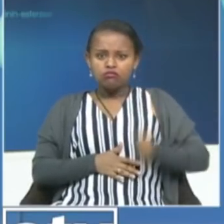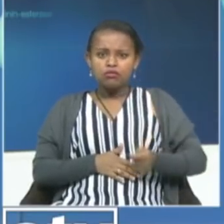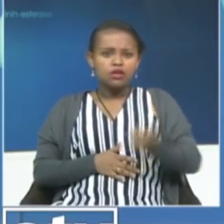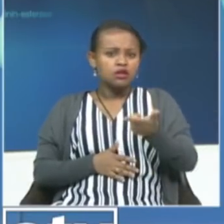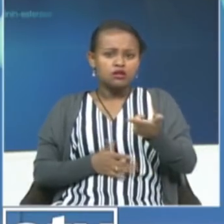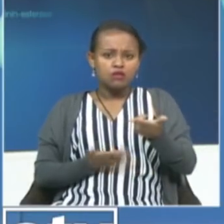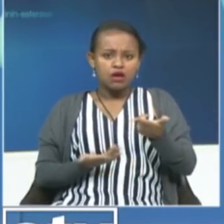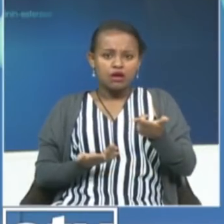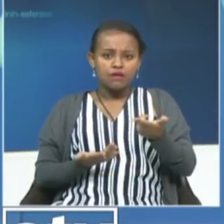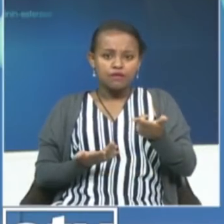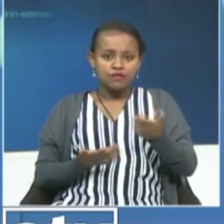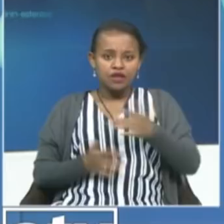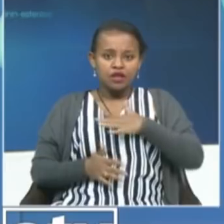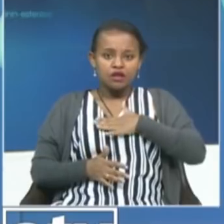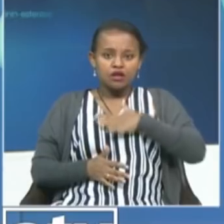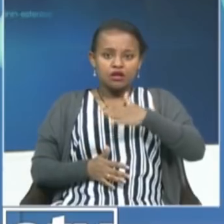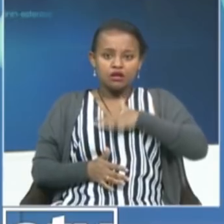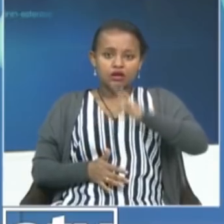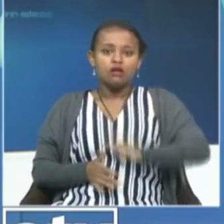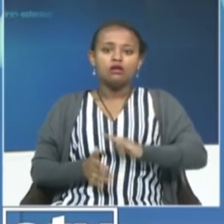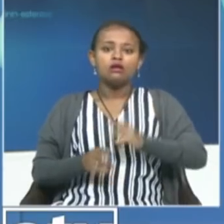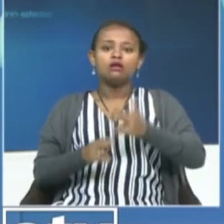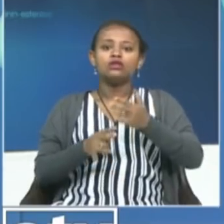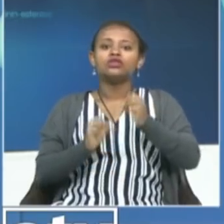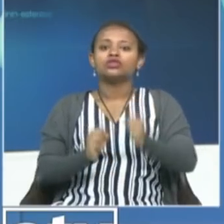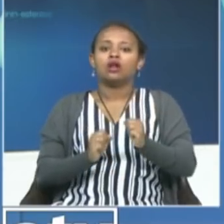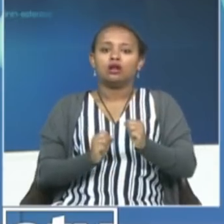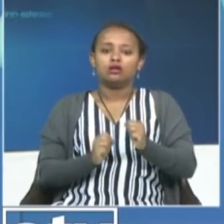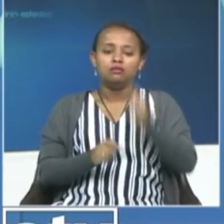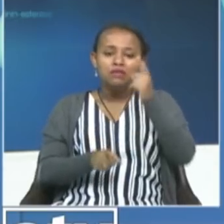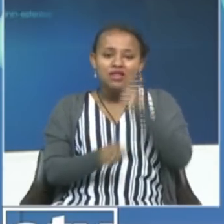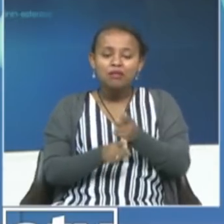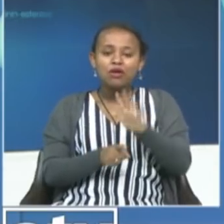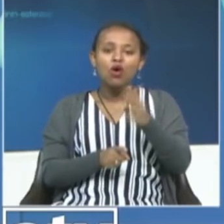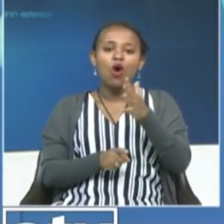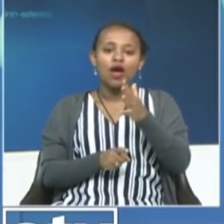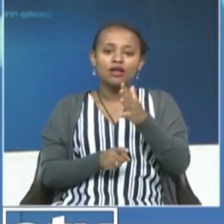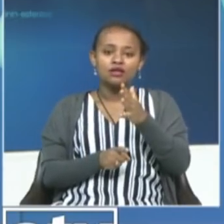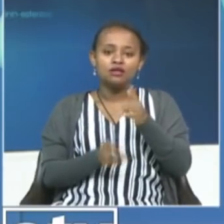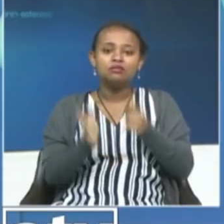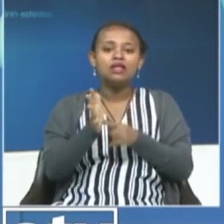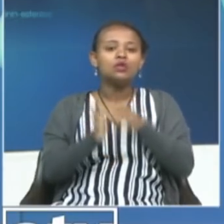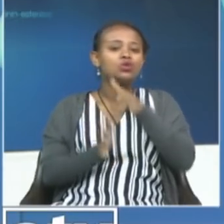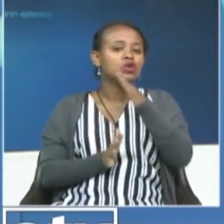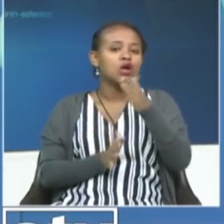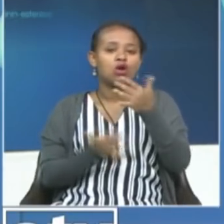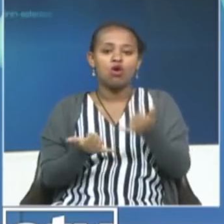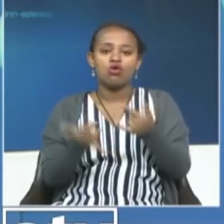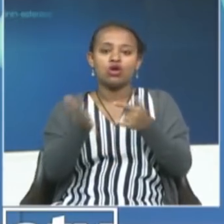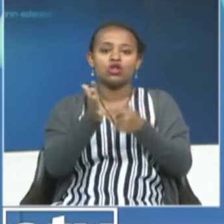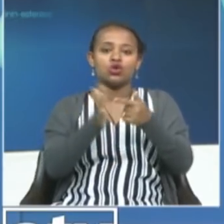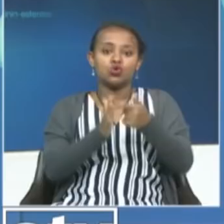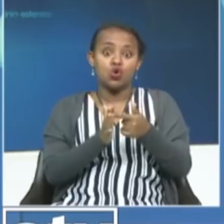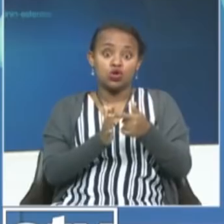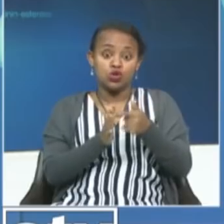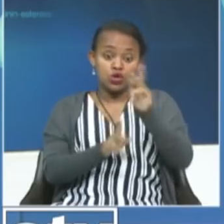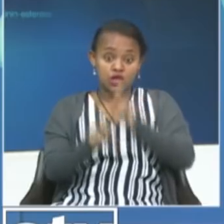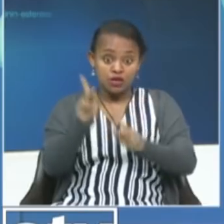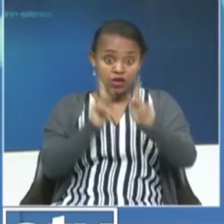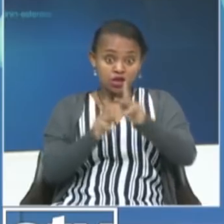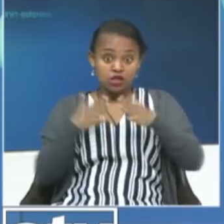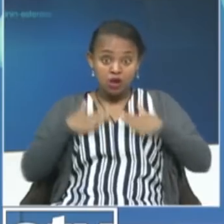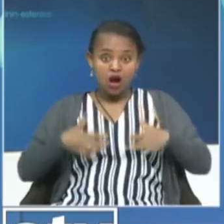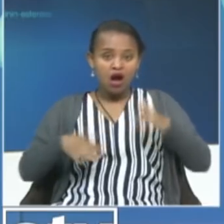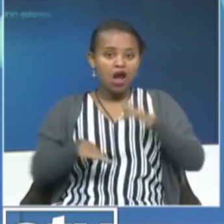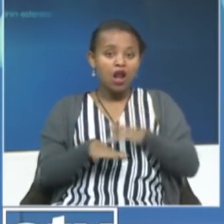ይችላል። የምንጠብቀው አይነት የምልክቶች አይደሉም። ምናልባት የዚህ በዚህ አሁን ከተቀስቀስቸው የህብረተሰብ